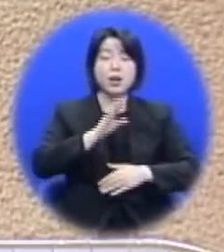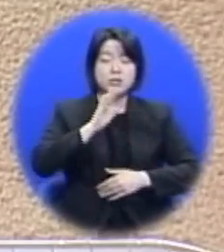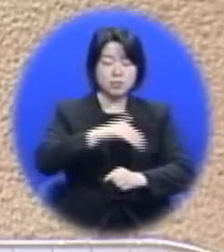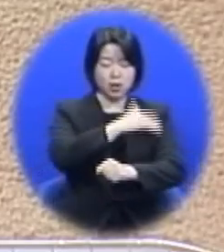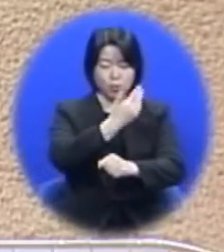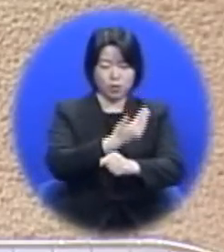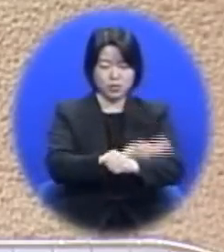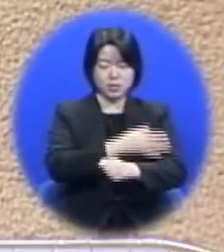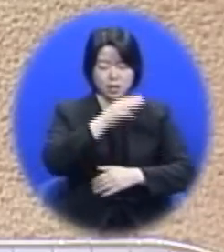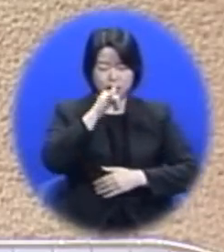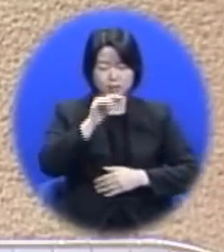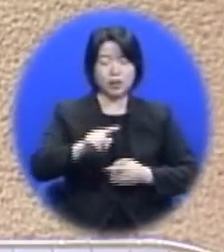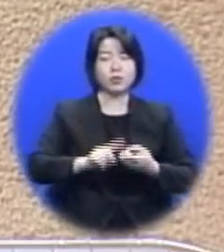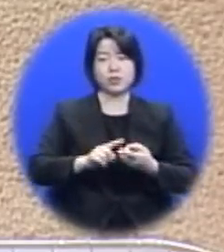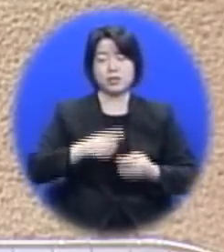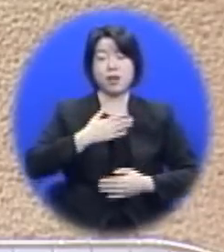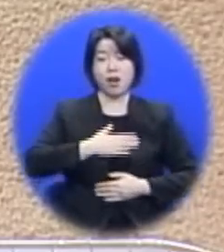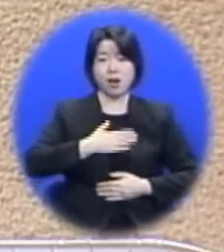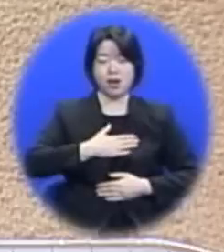알게 됩니다.